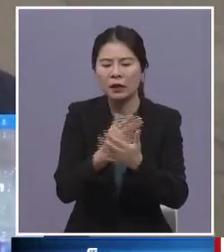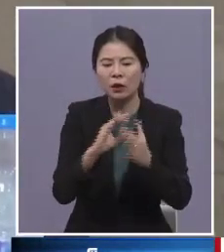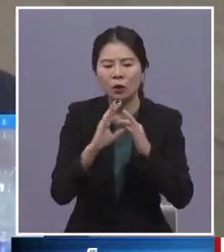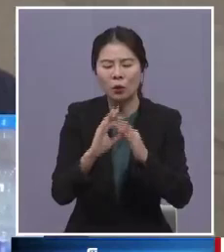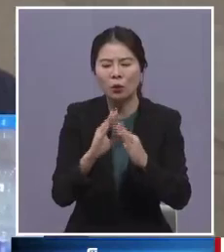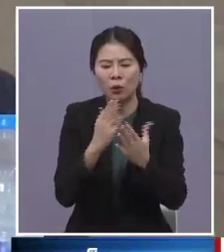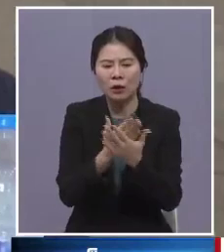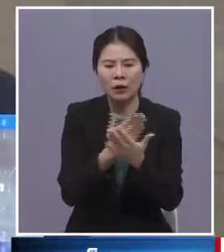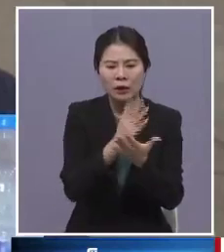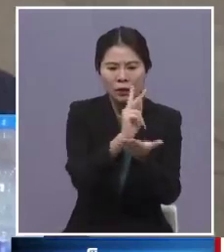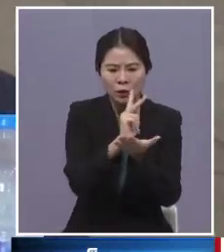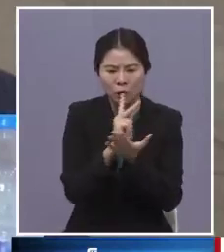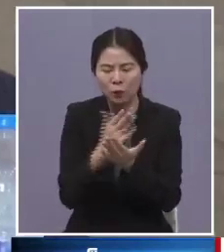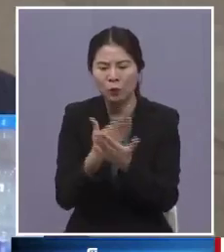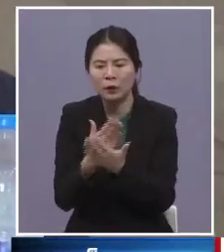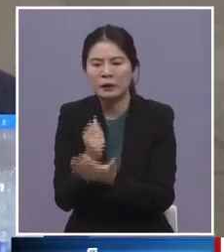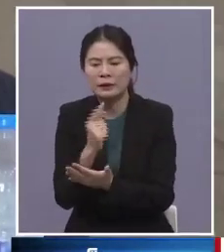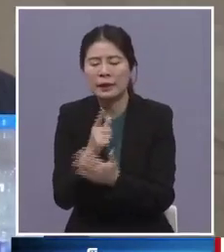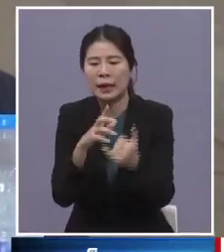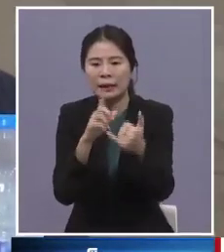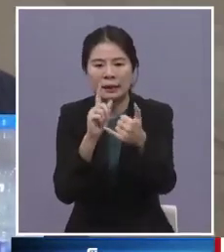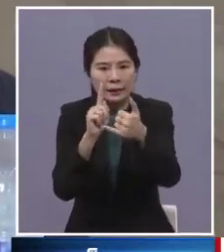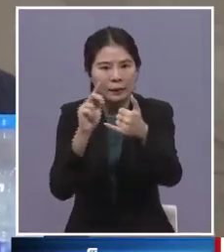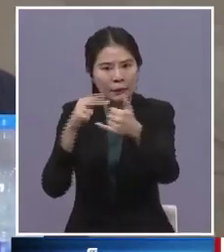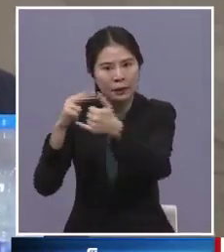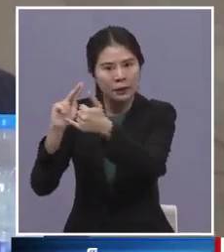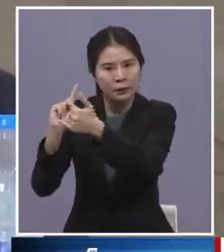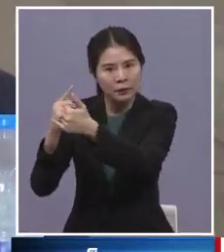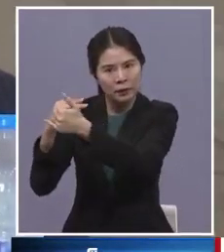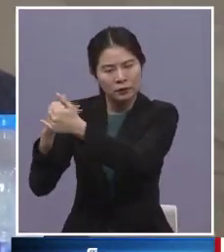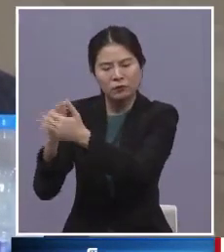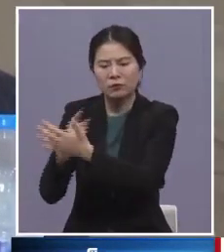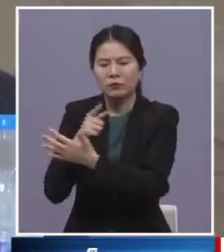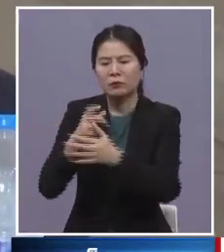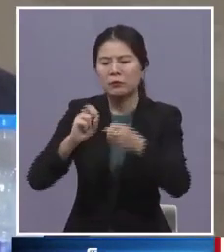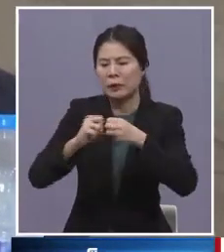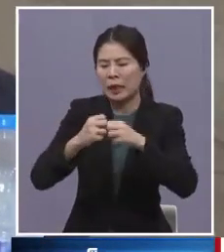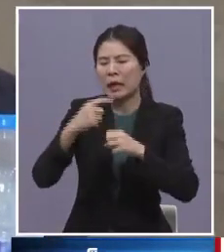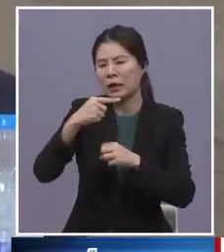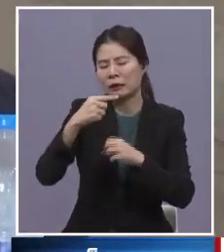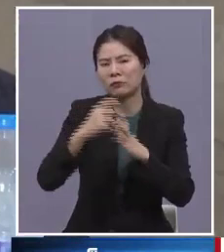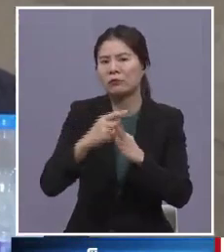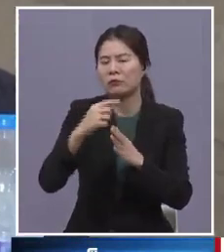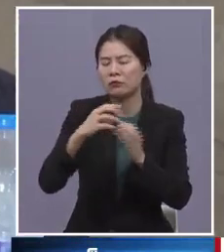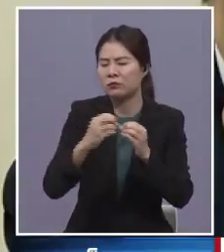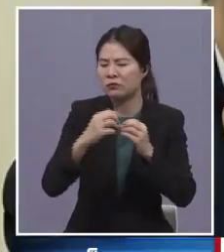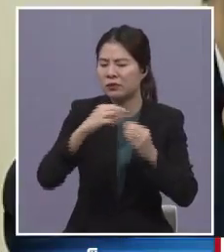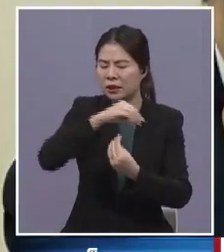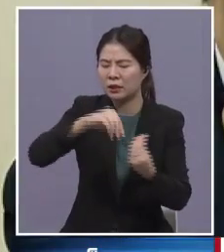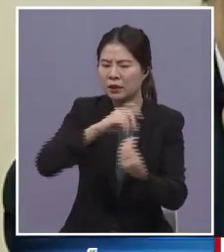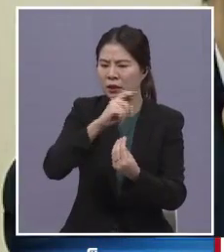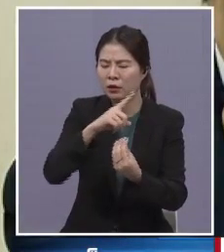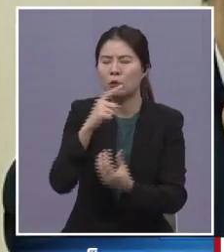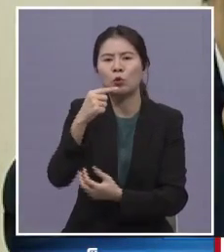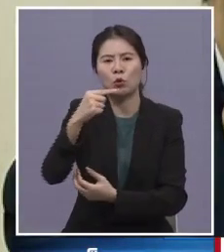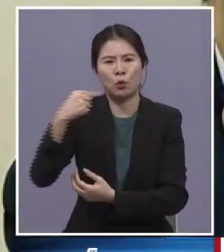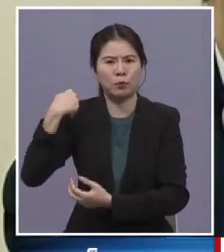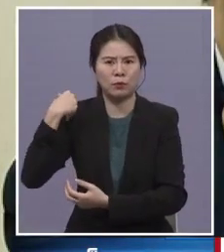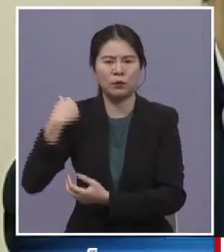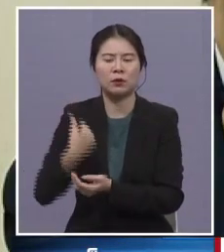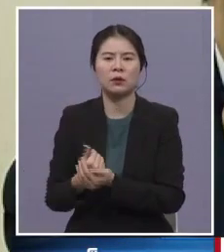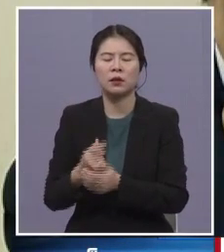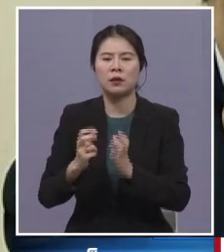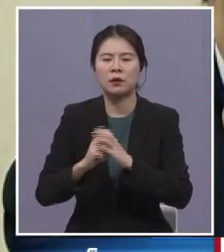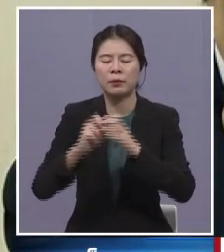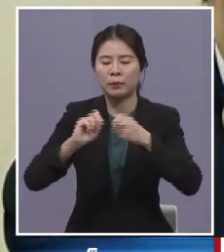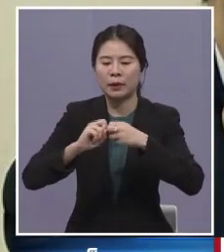67ยังไงก็ยังติดลบอยู่แบบนี้อันนี้คือสิ่งที่คุณสมชัยมองนะครับแล้วก็อธิบายบอกว่าอย่างตัวเลข GDP ไตรมาส3ที่ทางสภาพัฒน์ได้แถลง